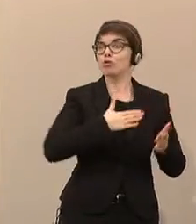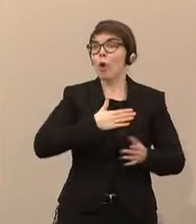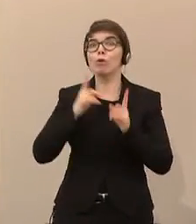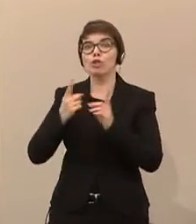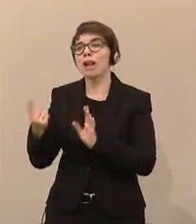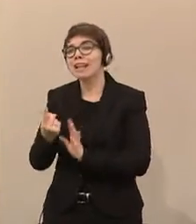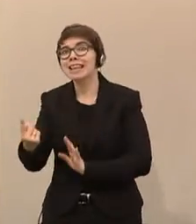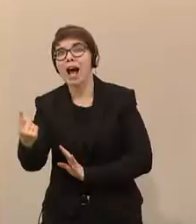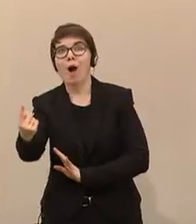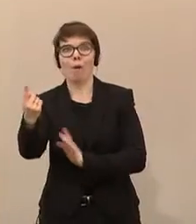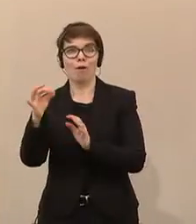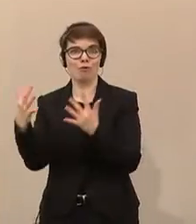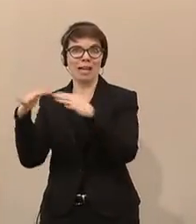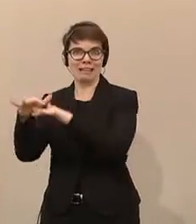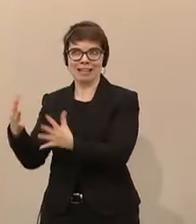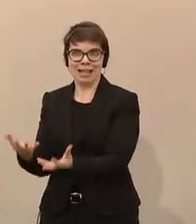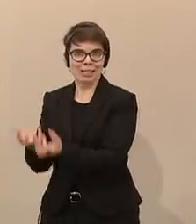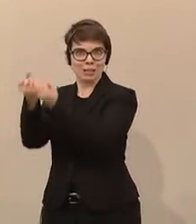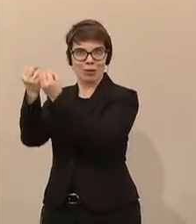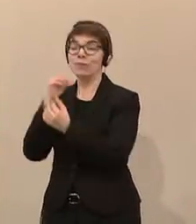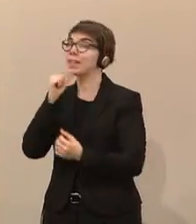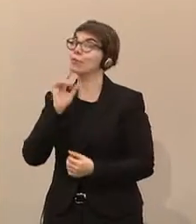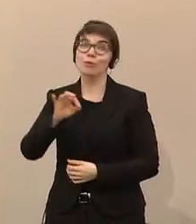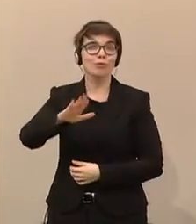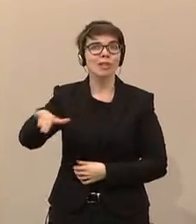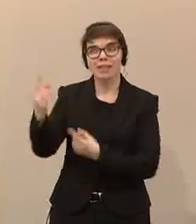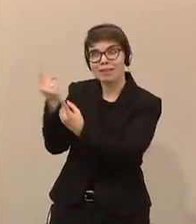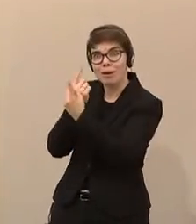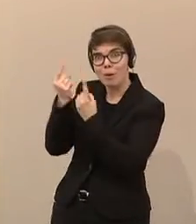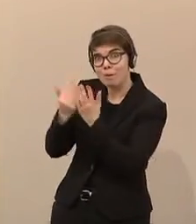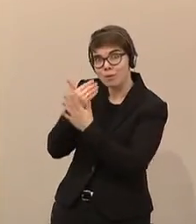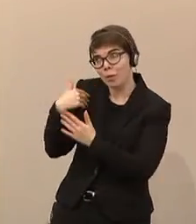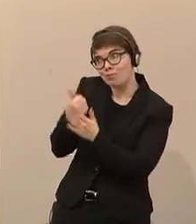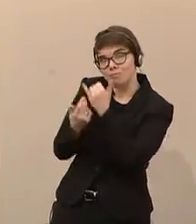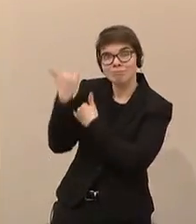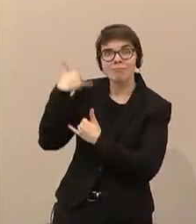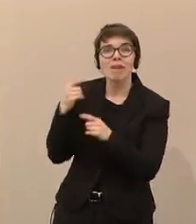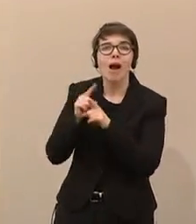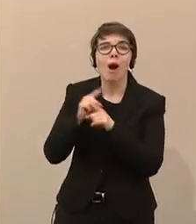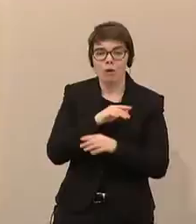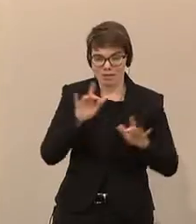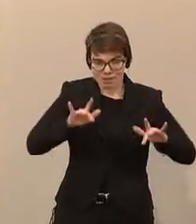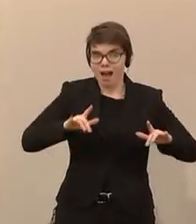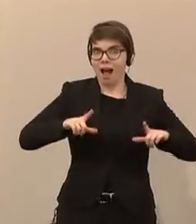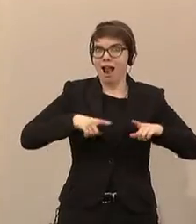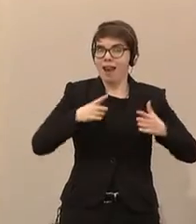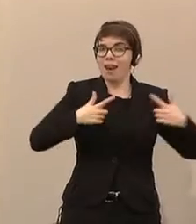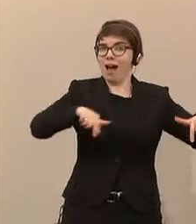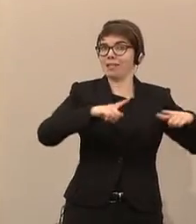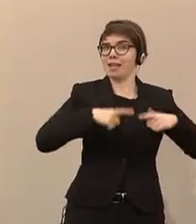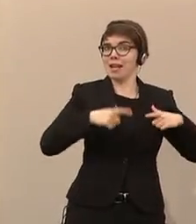Maßnahme zur Integration schaffen, nicht nur für die Kinder, die zu uns gekommen sind, neu in den letzten Jahren, sondern auch für jene Kinder, die im Land leben und zu wenig